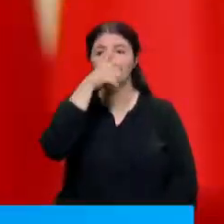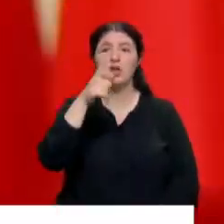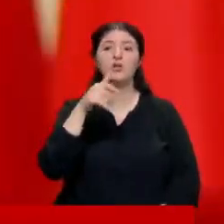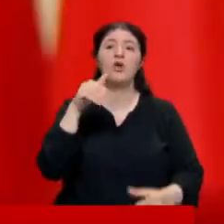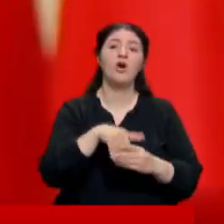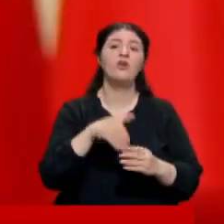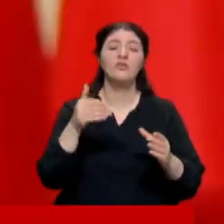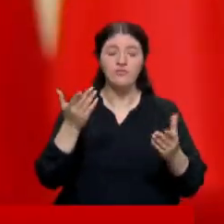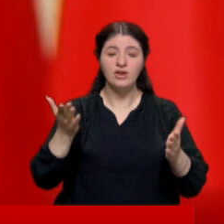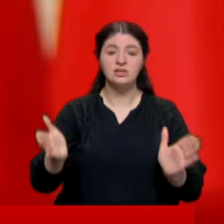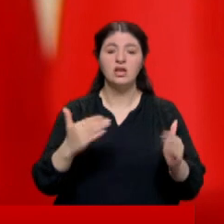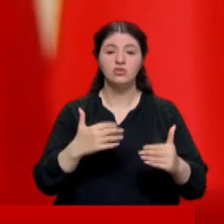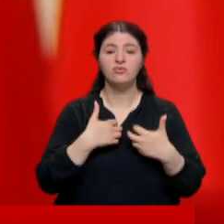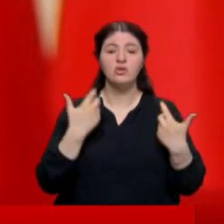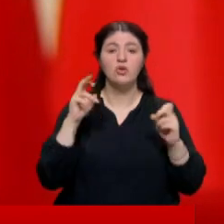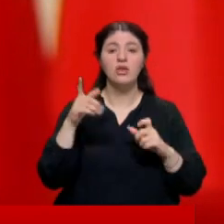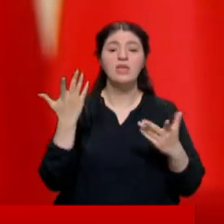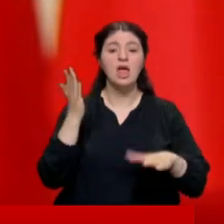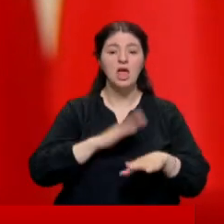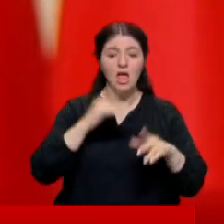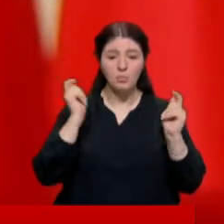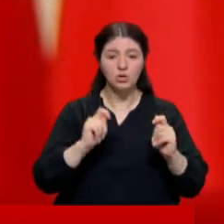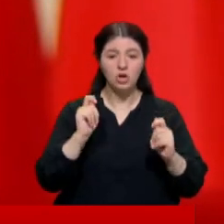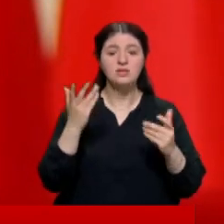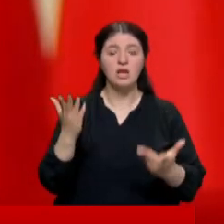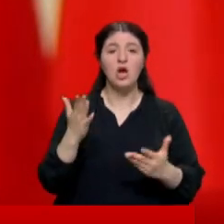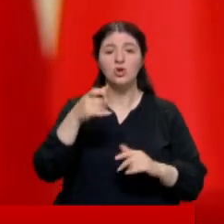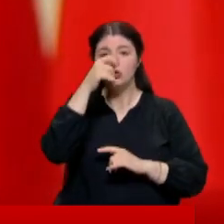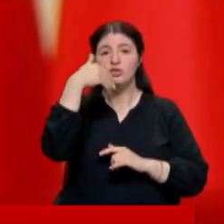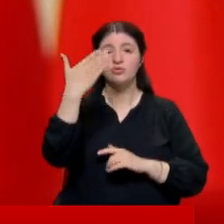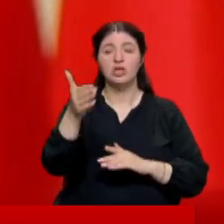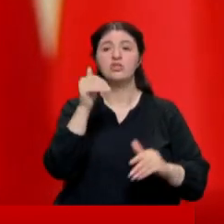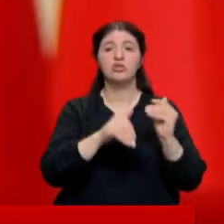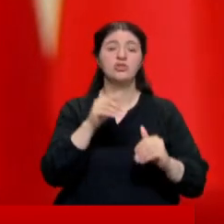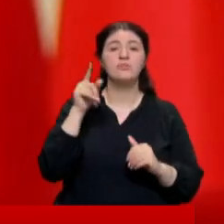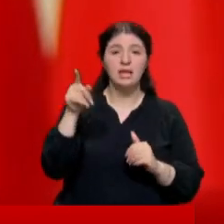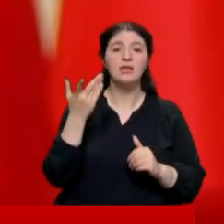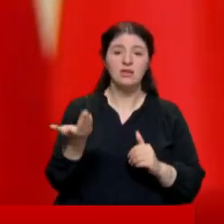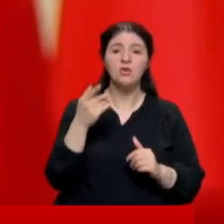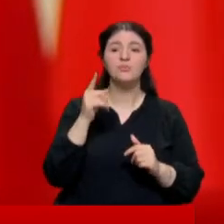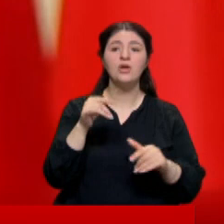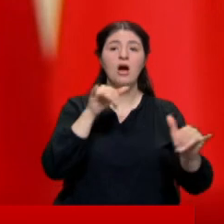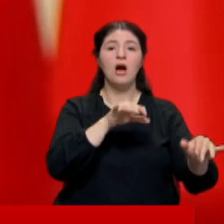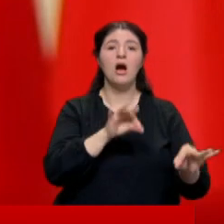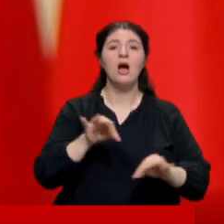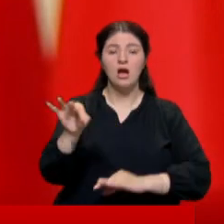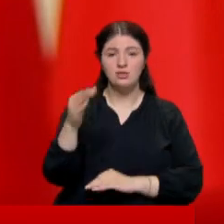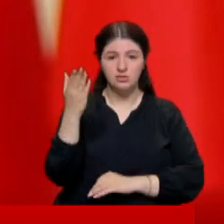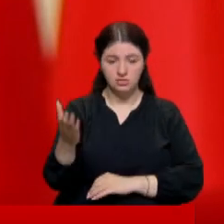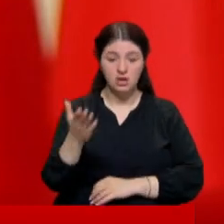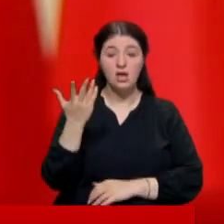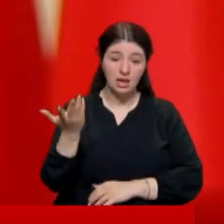oy ve sandık güvenliği noktasında ne yapılıyorsa yurt dışındaki seçimlerde de bunun aynısını